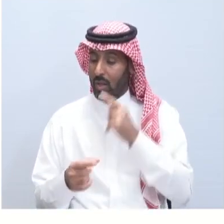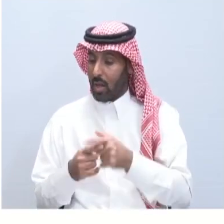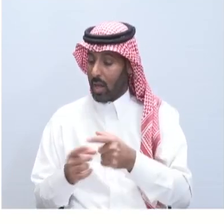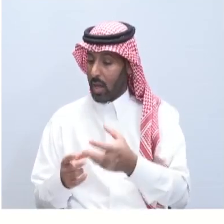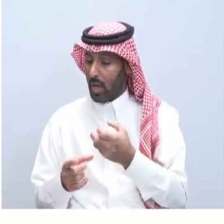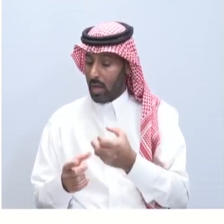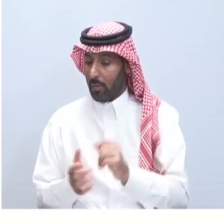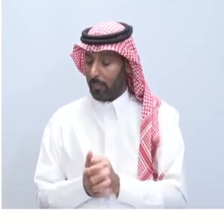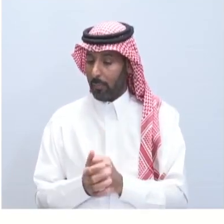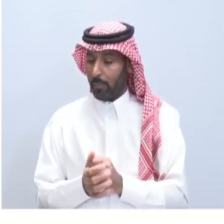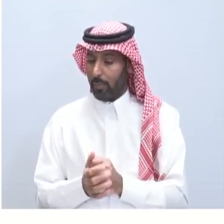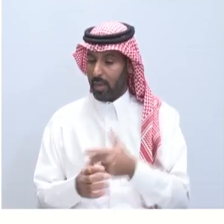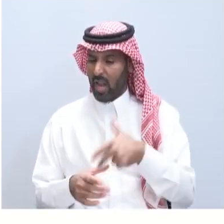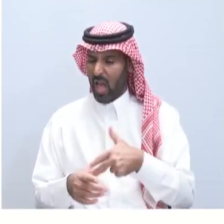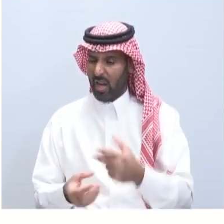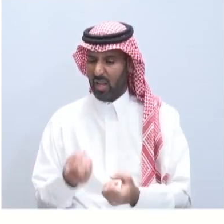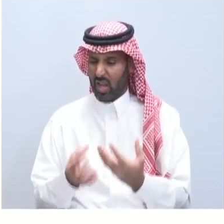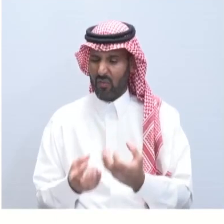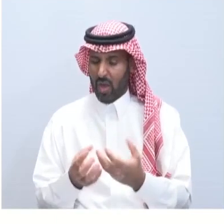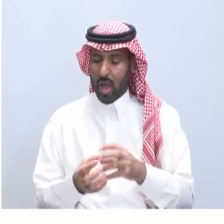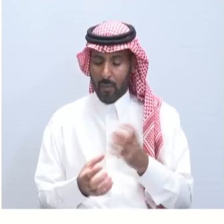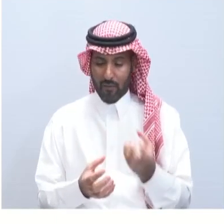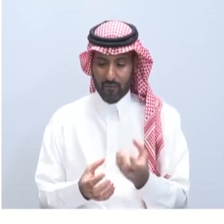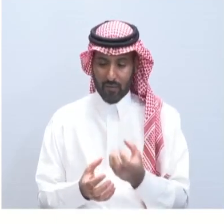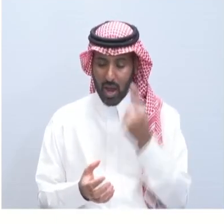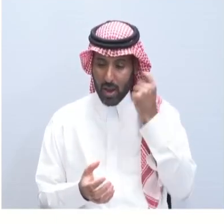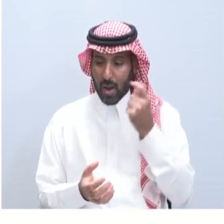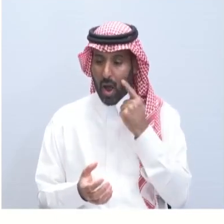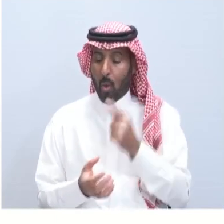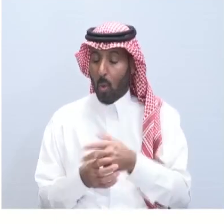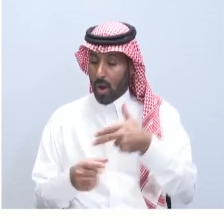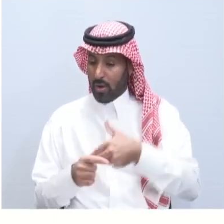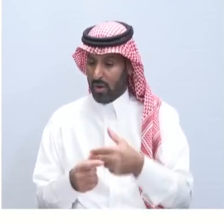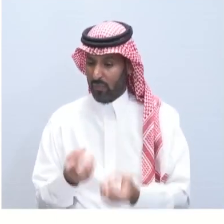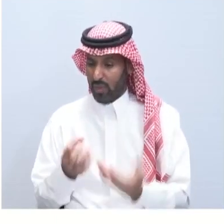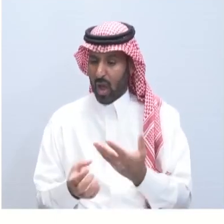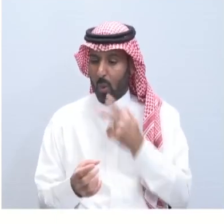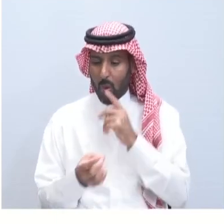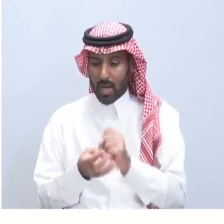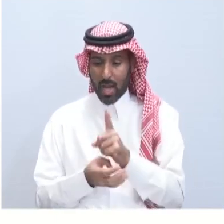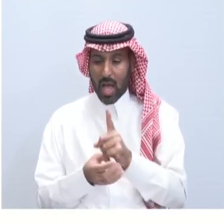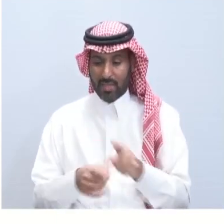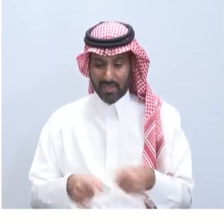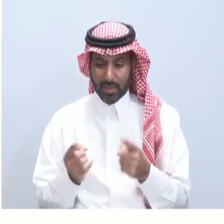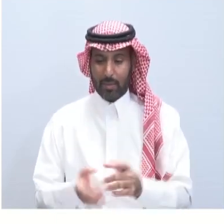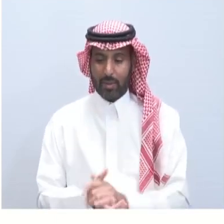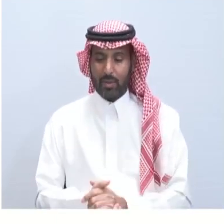مصدر الحراره من حرق الفحم او النفط او الغاز